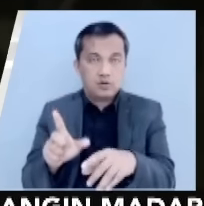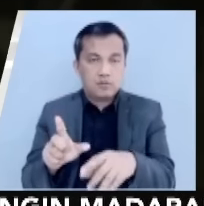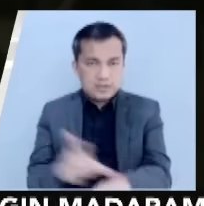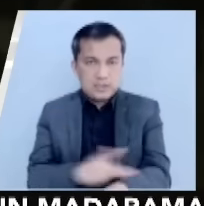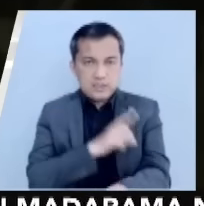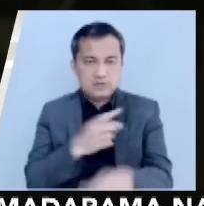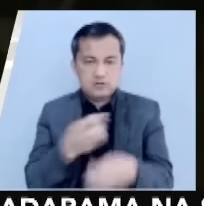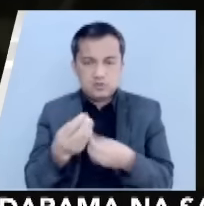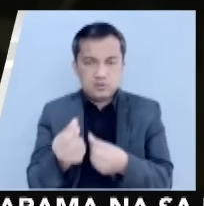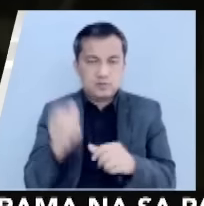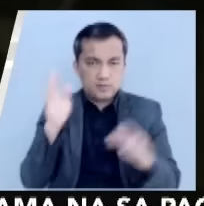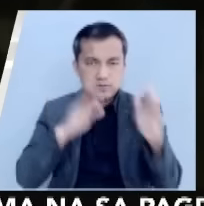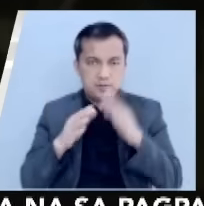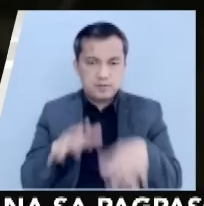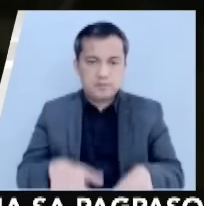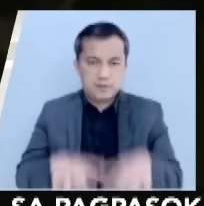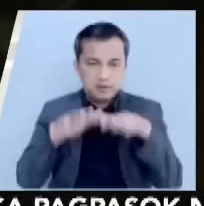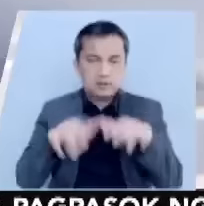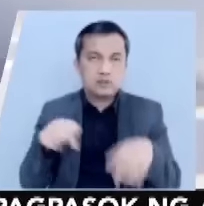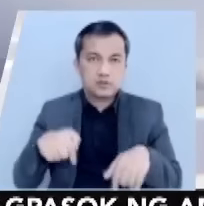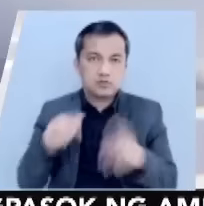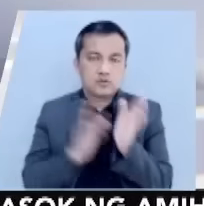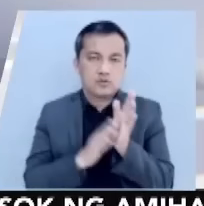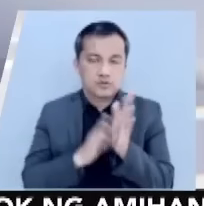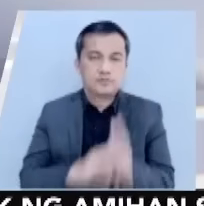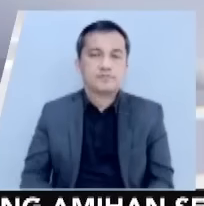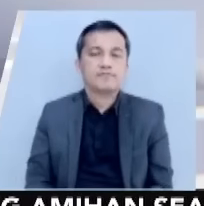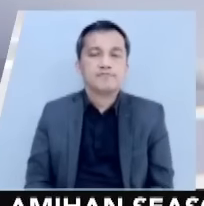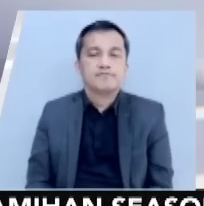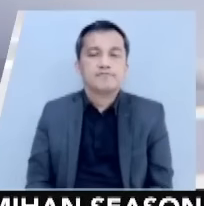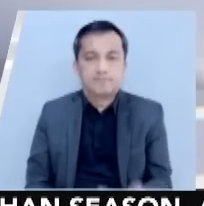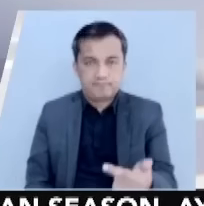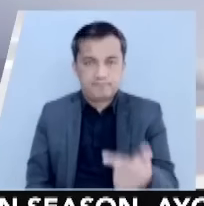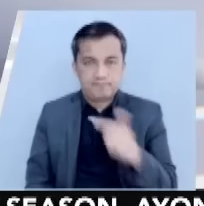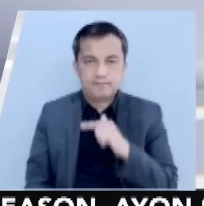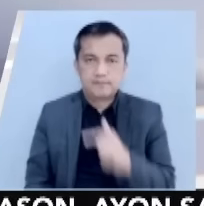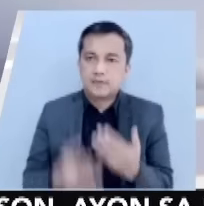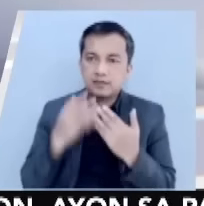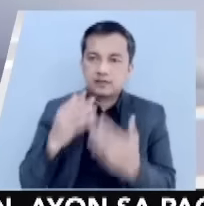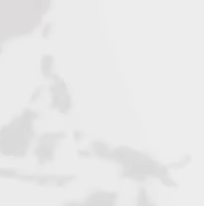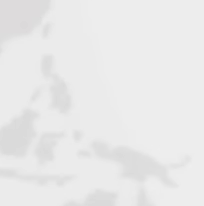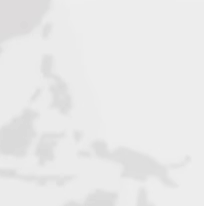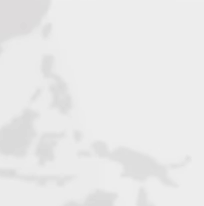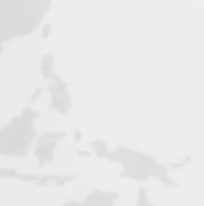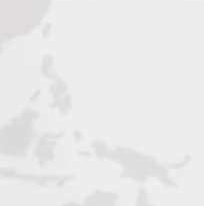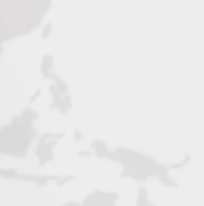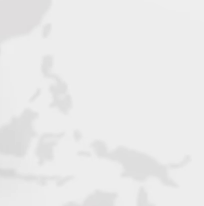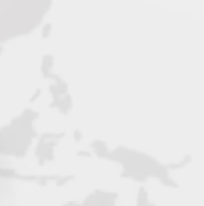dito sa paaralan. Mel? Maraming salamat sa iyo, CJ Turida.